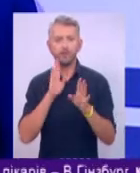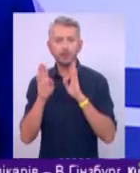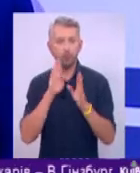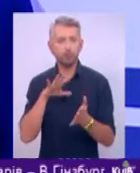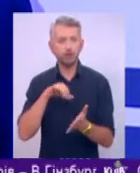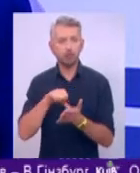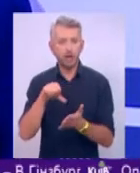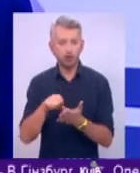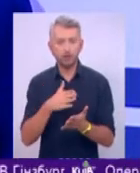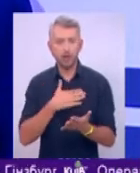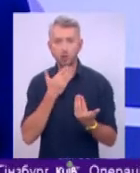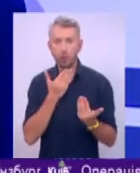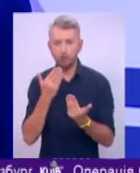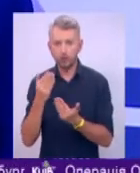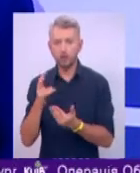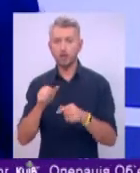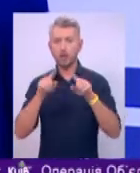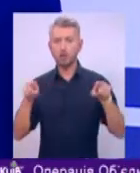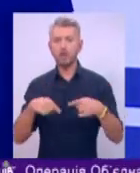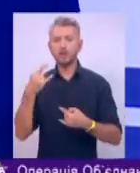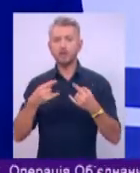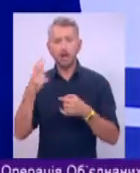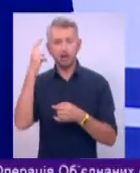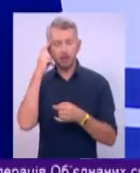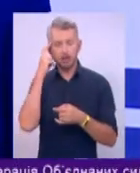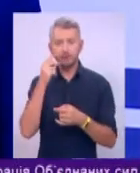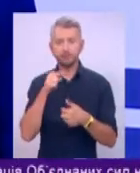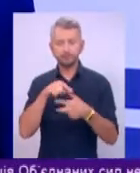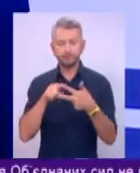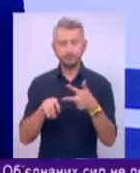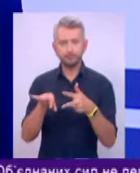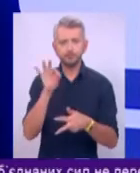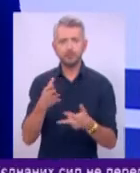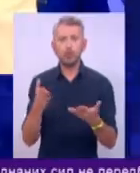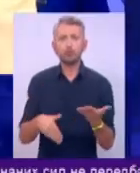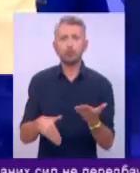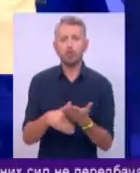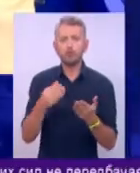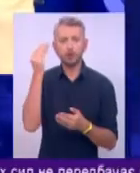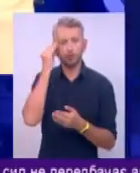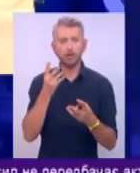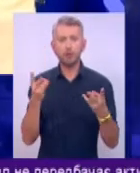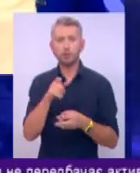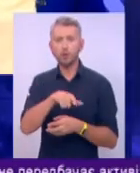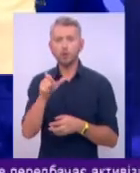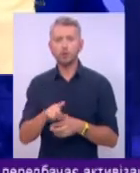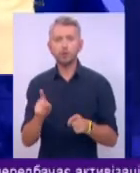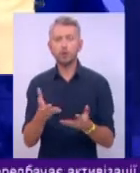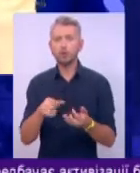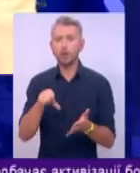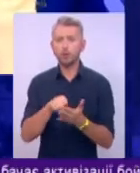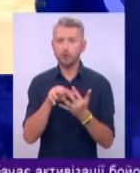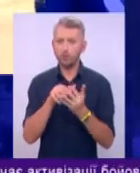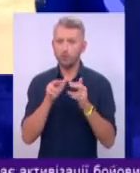стати учасниками нашого опитування. На сторінці телеканалу «Київ» проголосуйте, яку допомогу, на вашу думку, потребують люди, що брали участь у